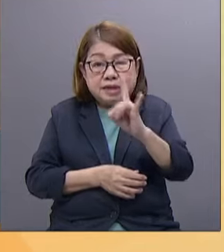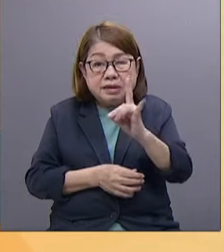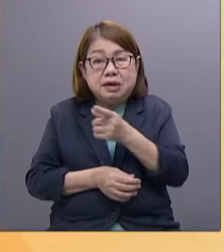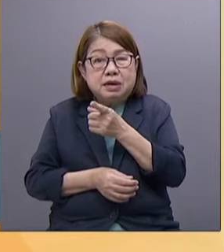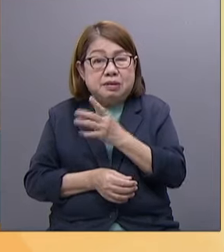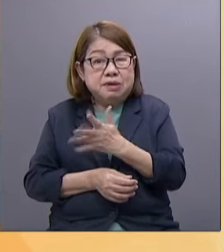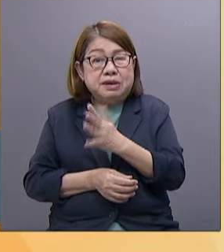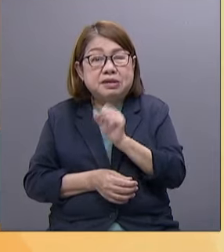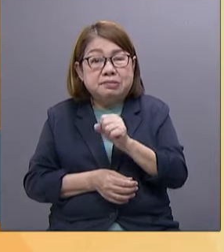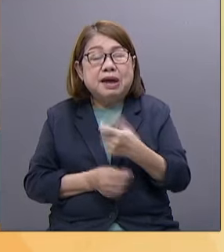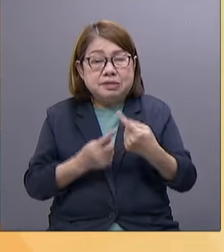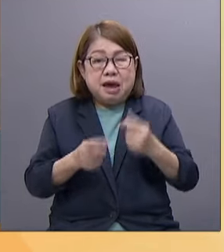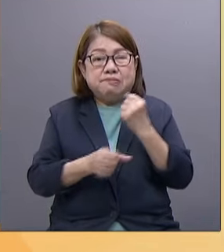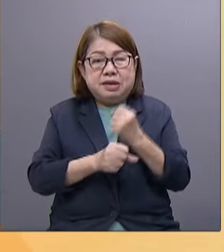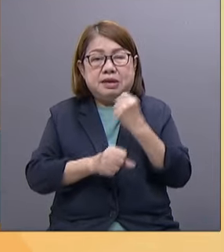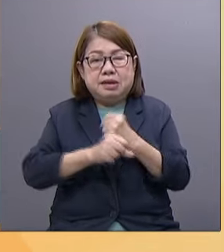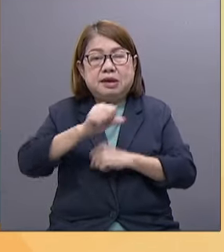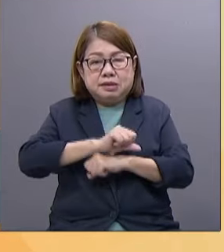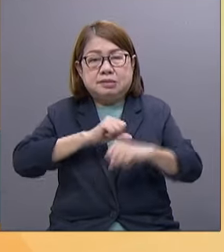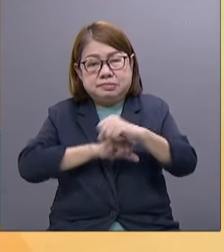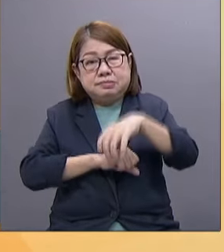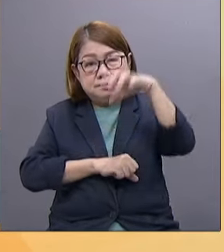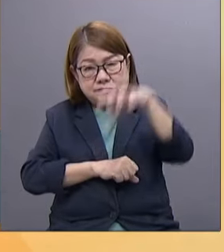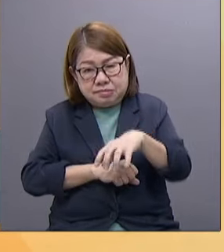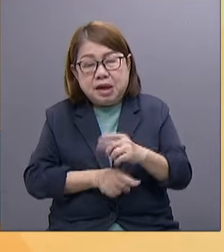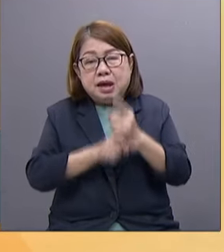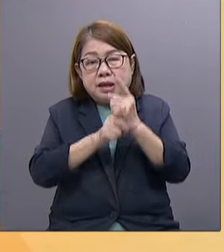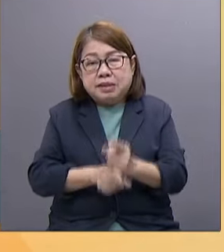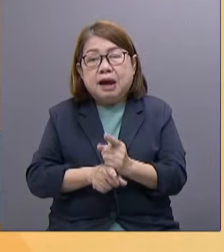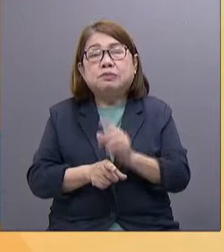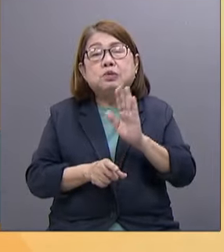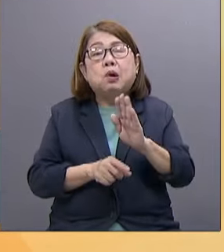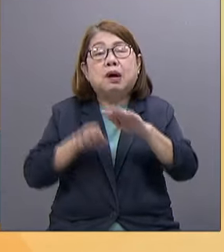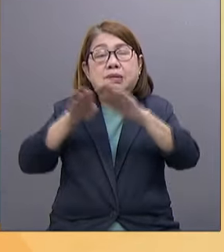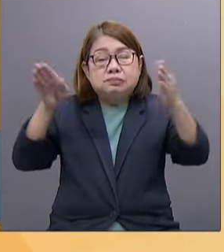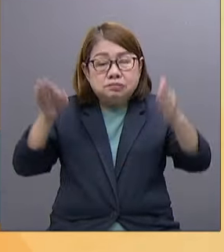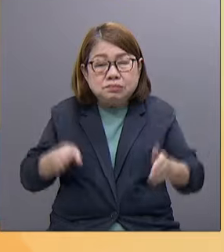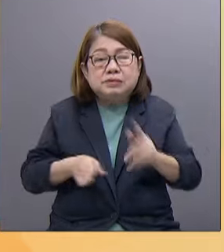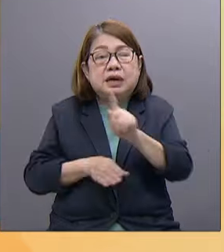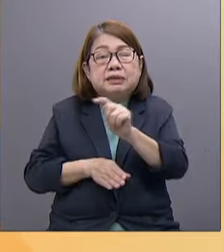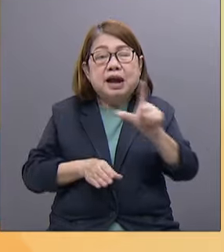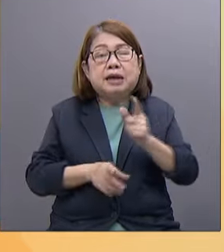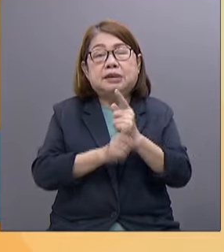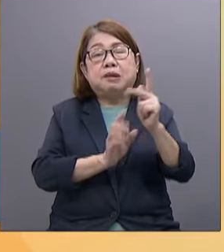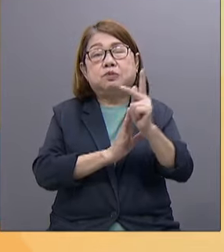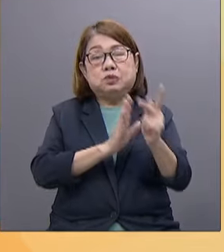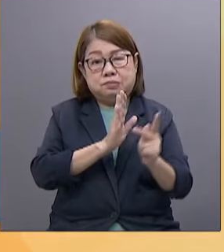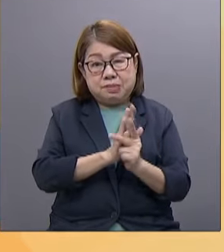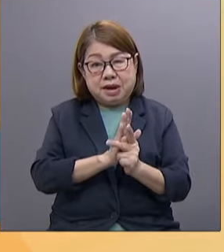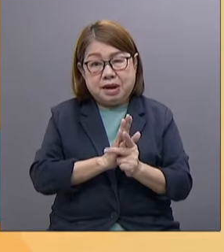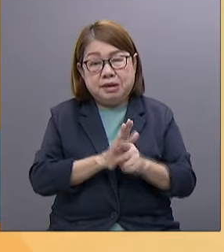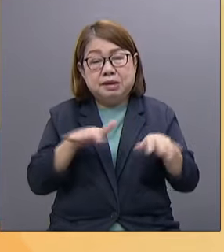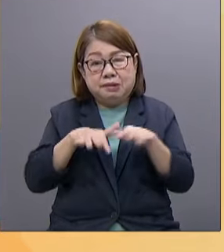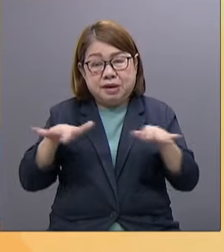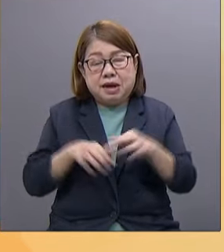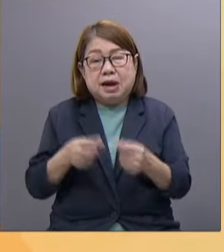แต่ว่ามีเรื่องของการก่อสร้างอาคารที่เหมาะสมตามแต่บริบทของพื้นที่อันนี้ก็ควบคุมโดยกฎหมายควบคุมอาคารทั่วไปปกติแล้ว